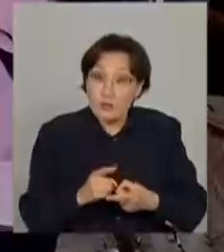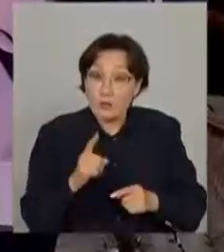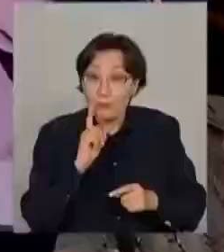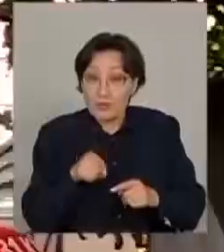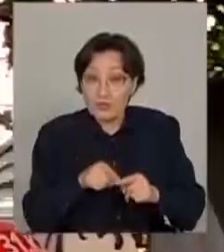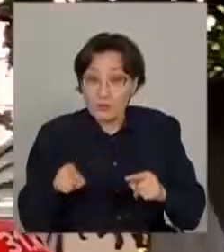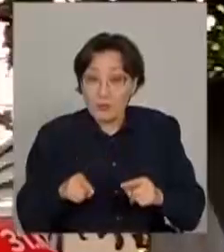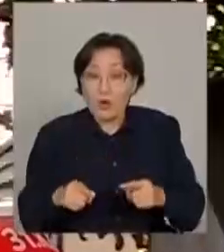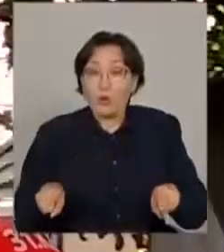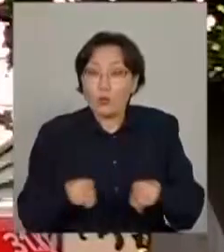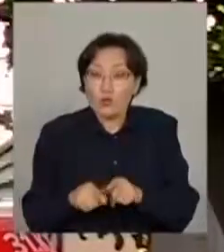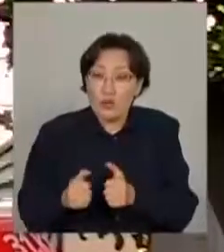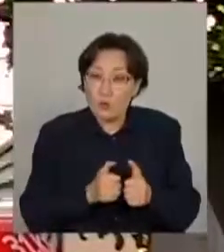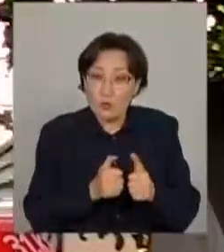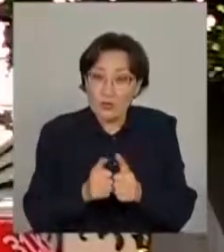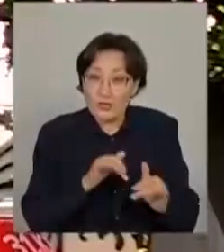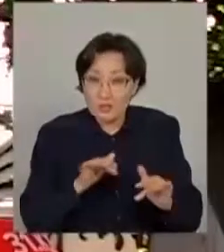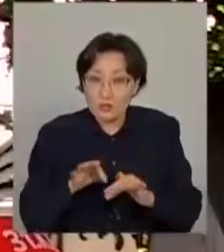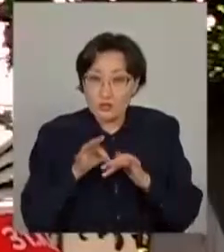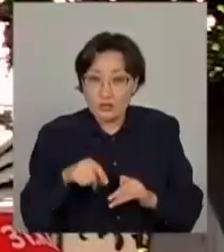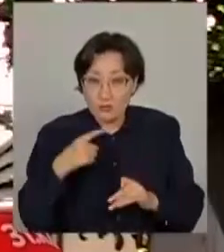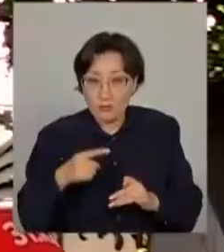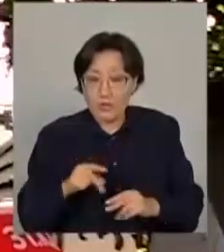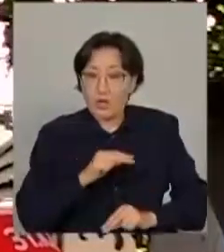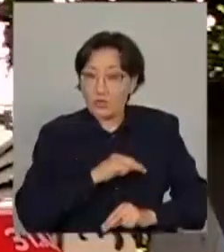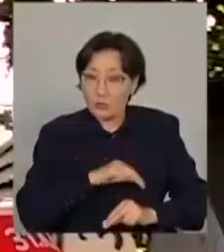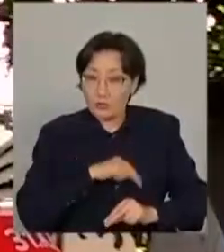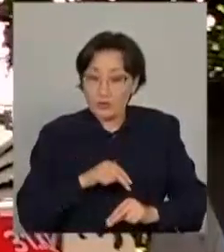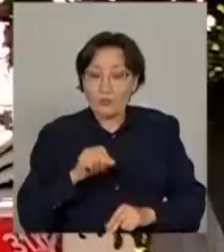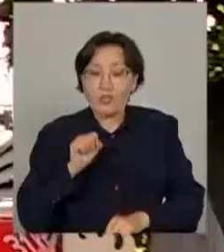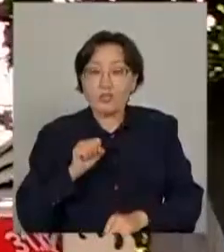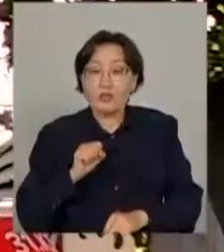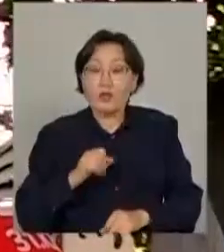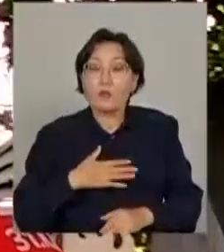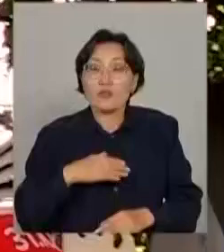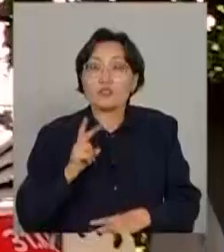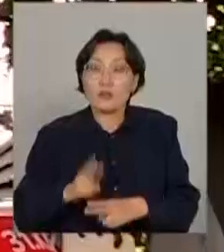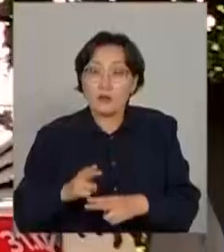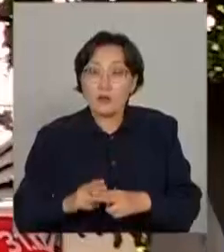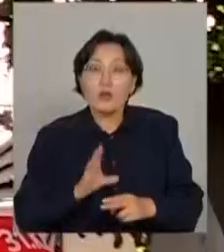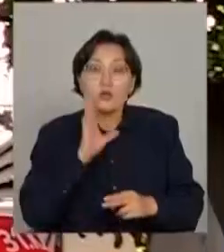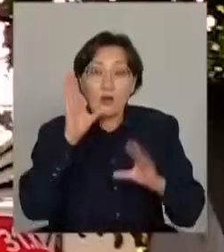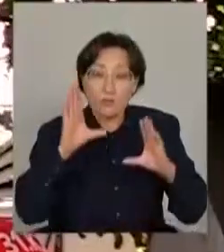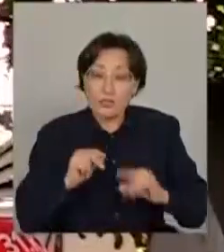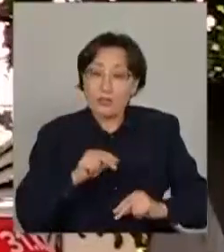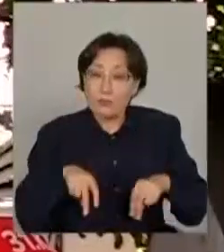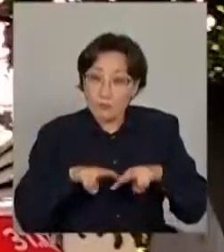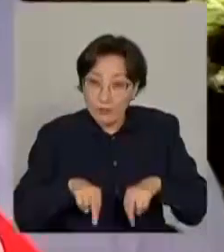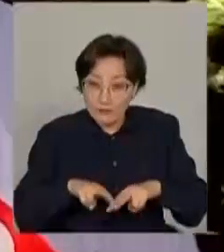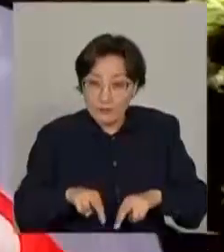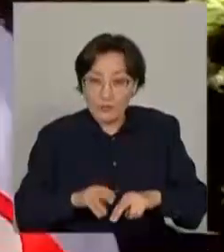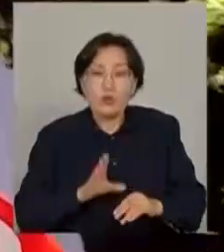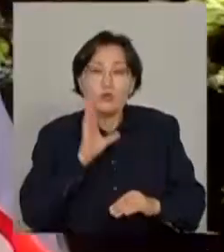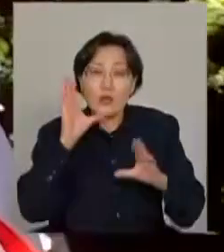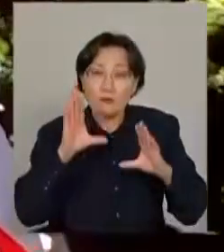жылдан бері қудалауға ұшырағанын айтады. Жұмысы істеткізбейді. Азынан кешке дейін проверка, азынан кешке дейін қудалау.